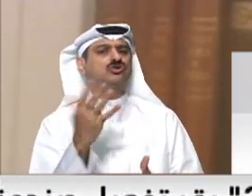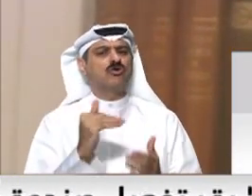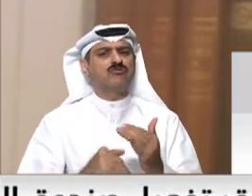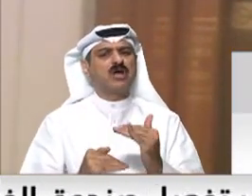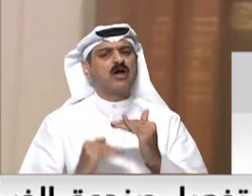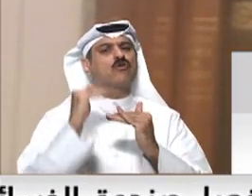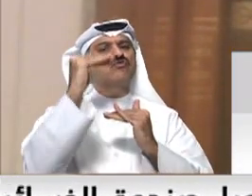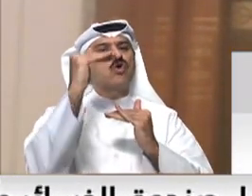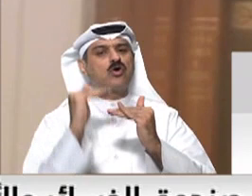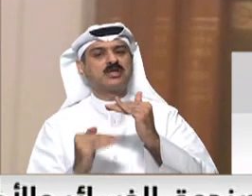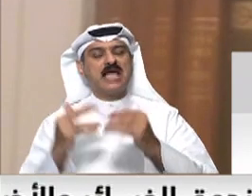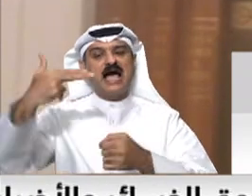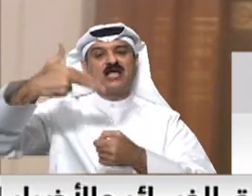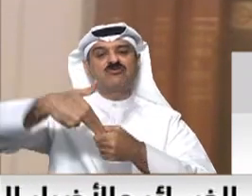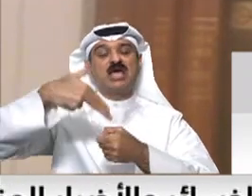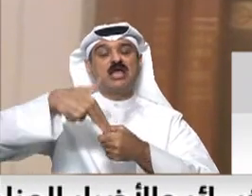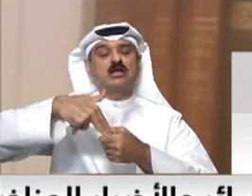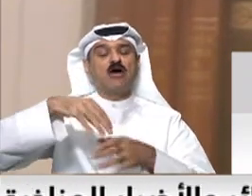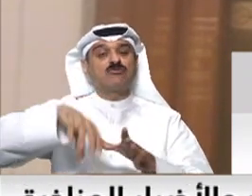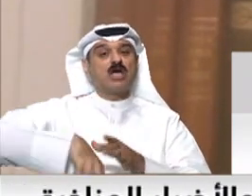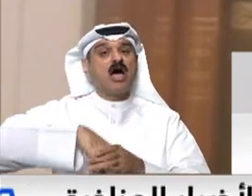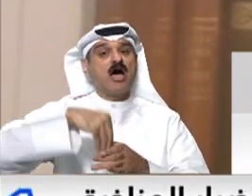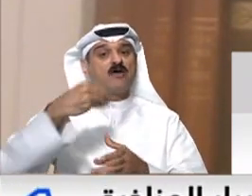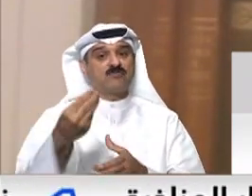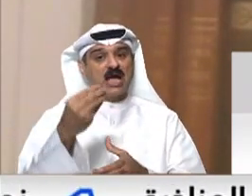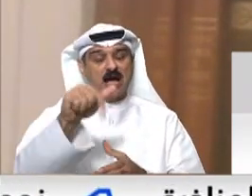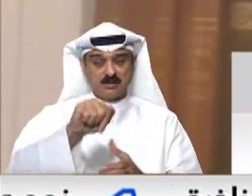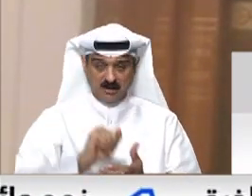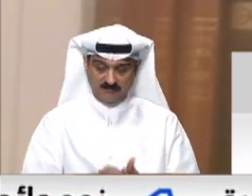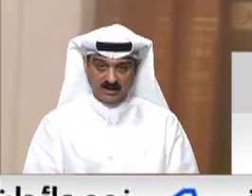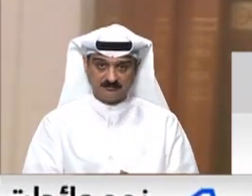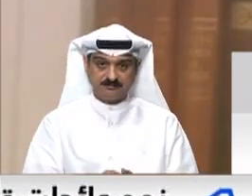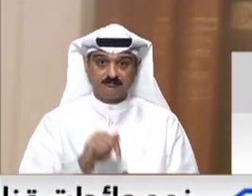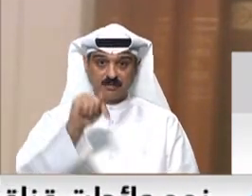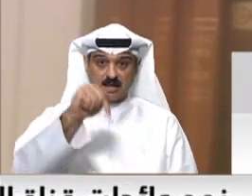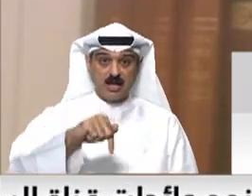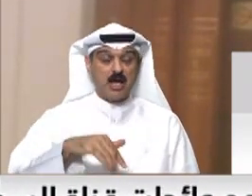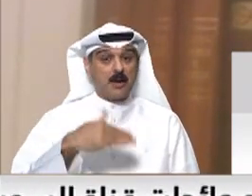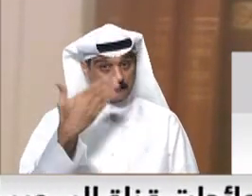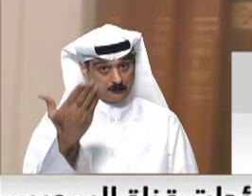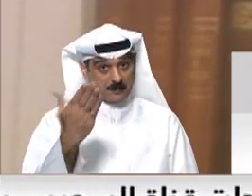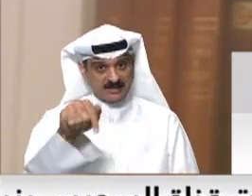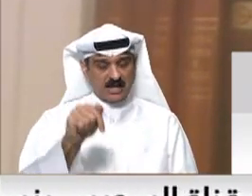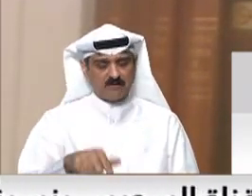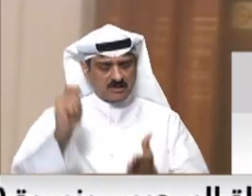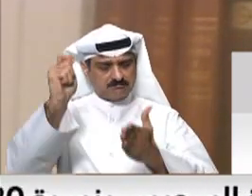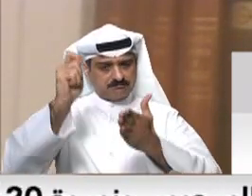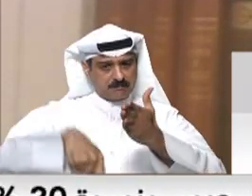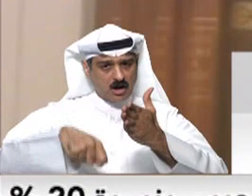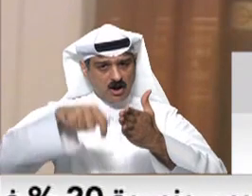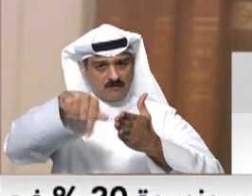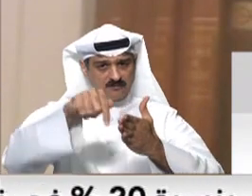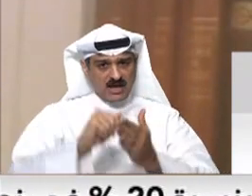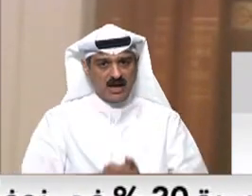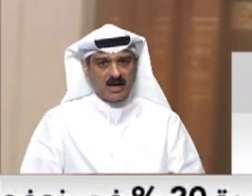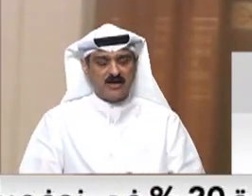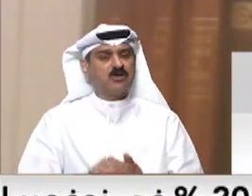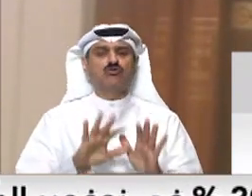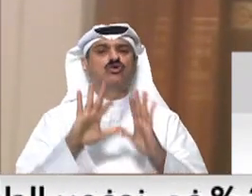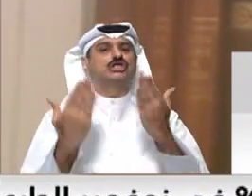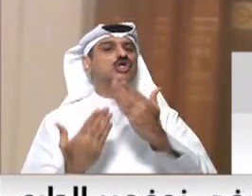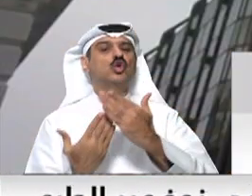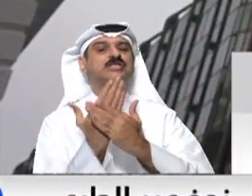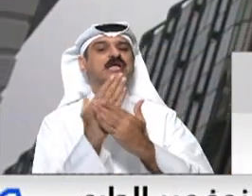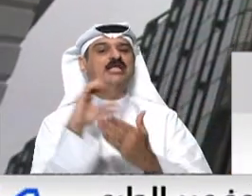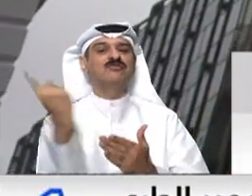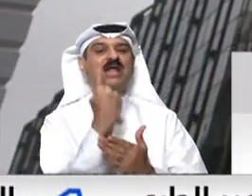الوضع الجديد إذا ما اقتضى الأمر ذلك، لكي يتخذ قرارات تتناسب مع مستجدات الوضع